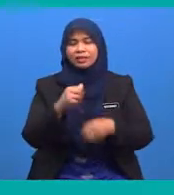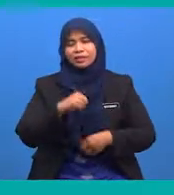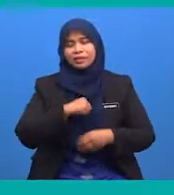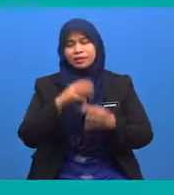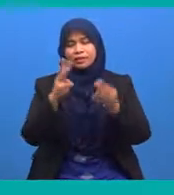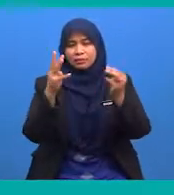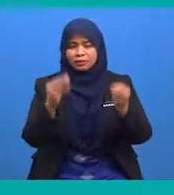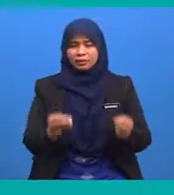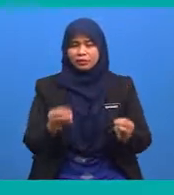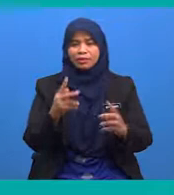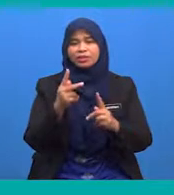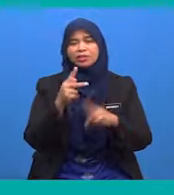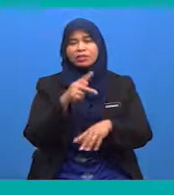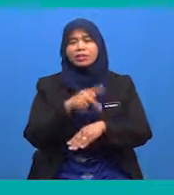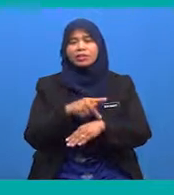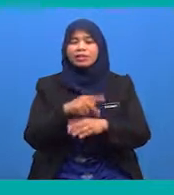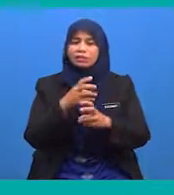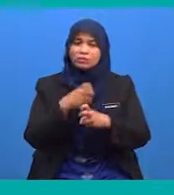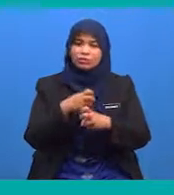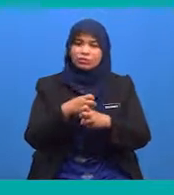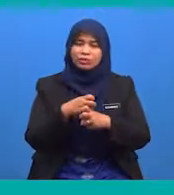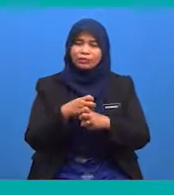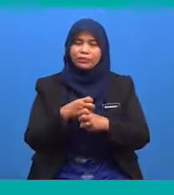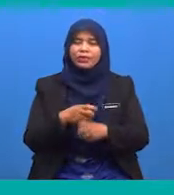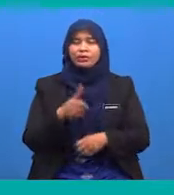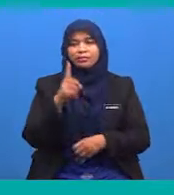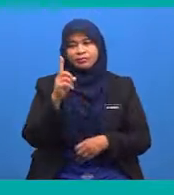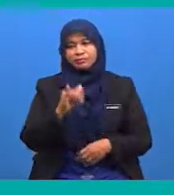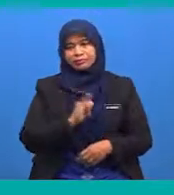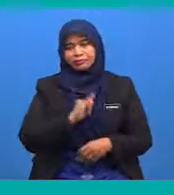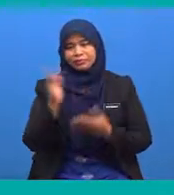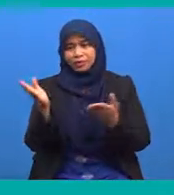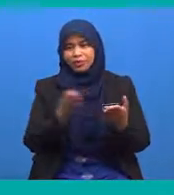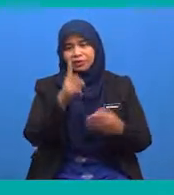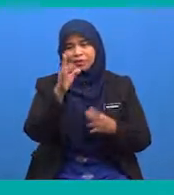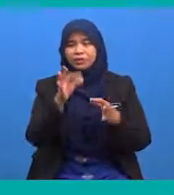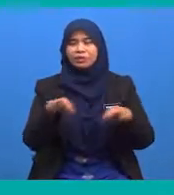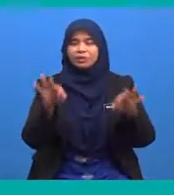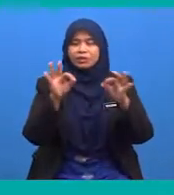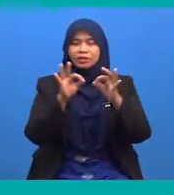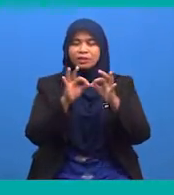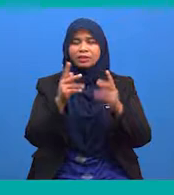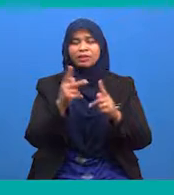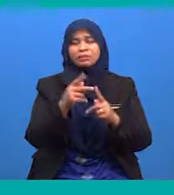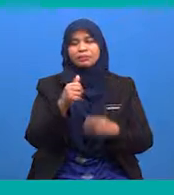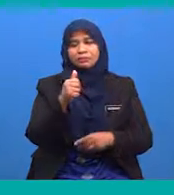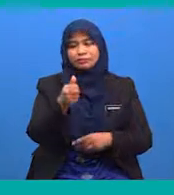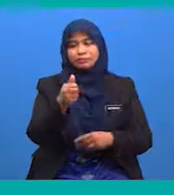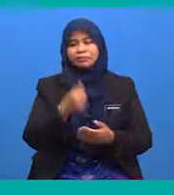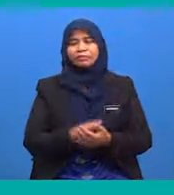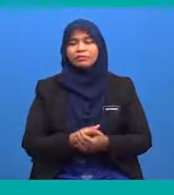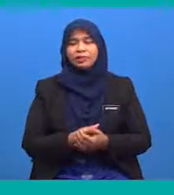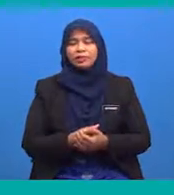ketika dalam kesusahan. Saya bawakan satu cerita kepada anda, peristiwa yang berlaku di